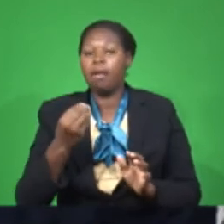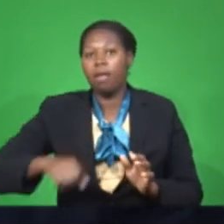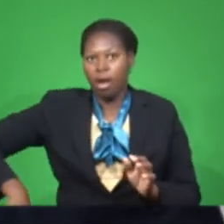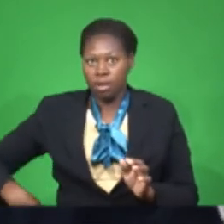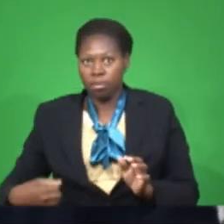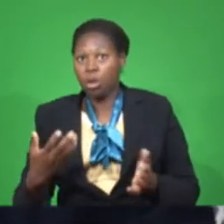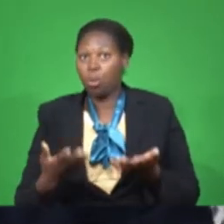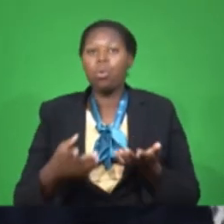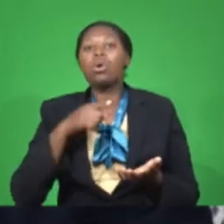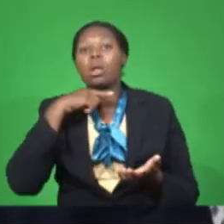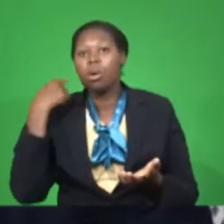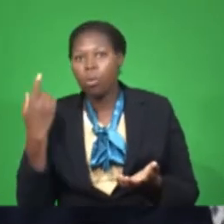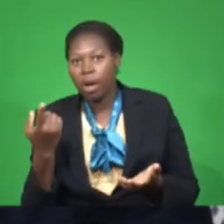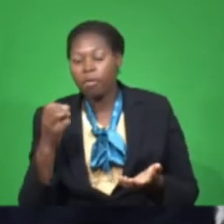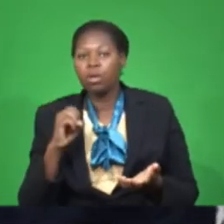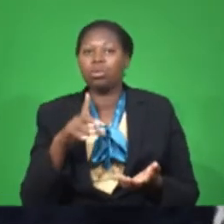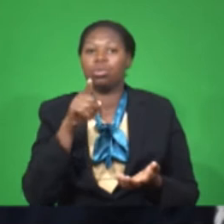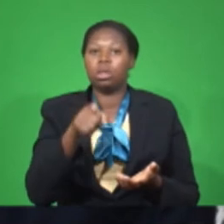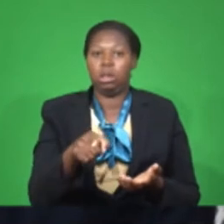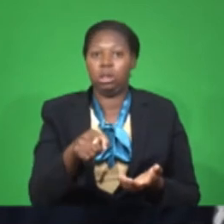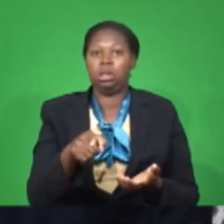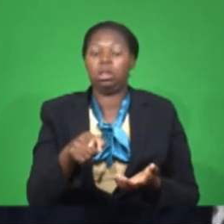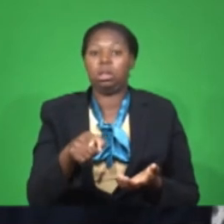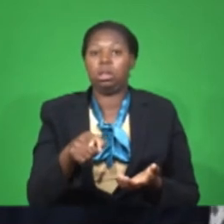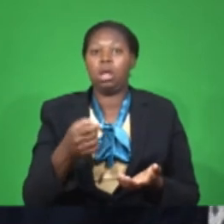Ndobva anovawandira parodhi ndobva apfeka sepfambi.